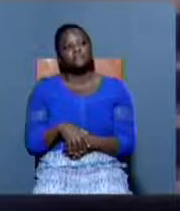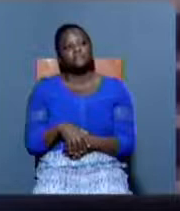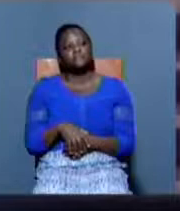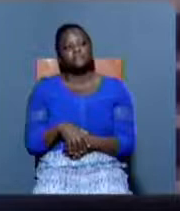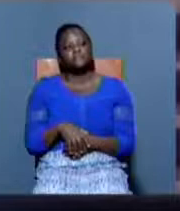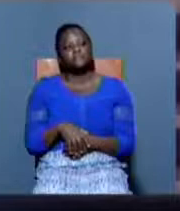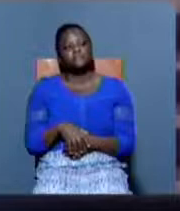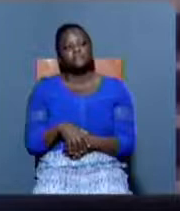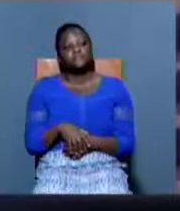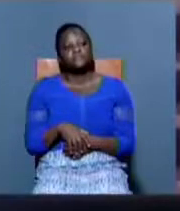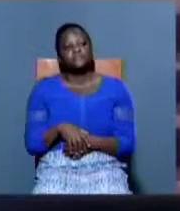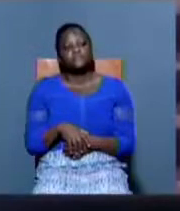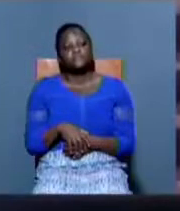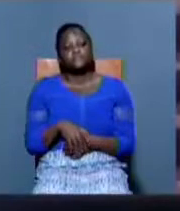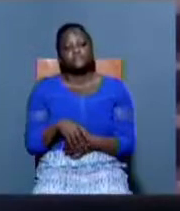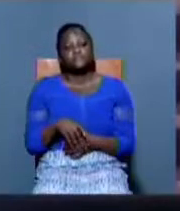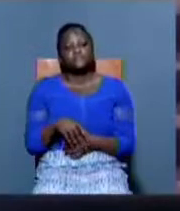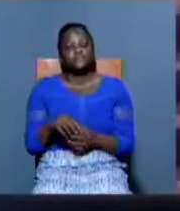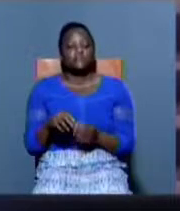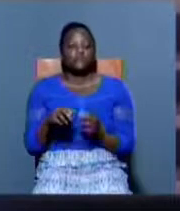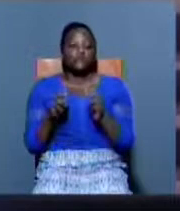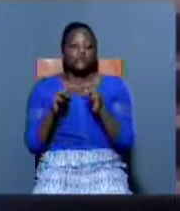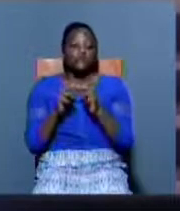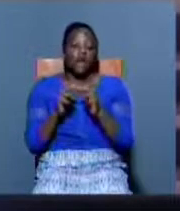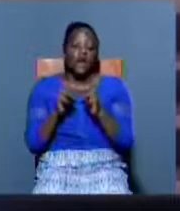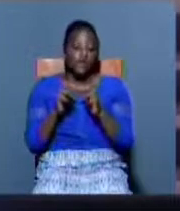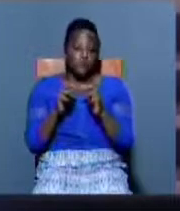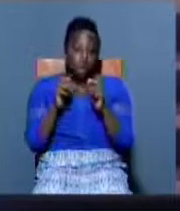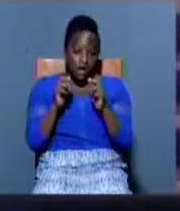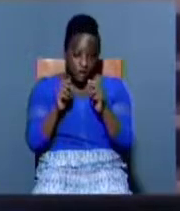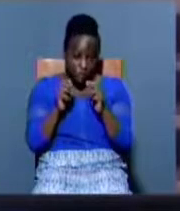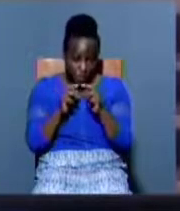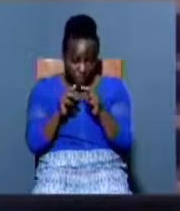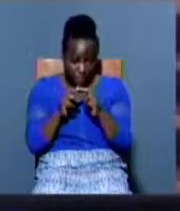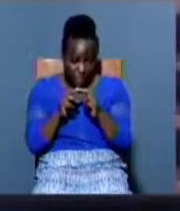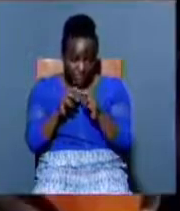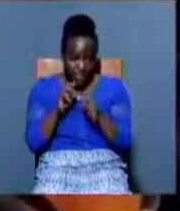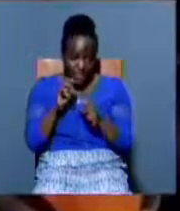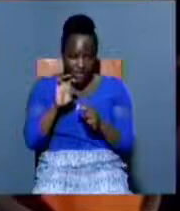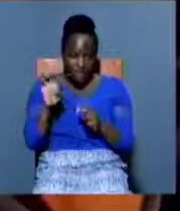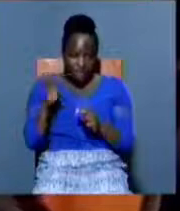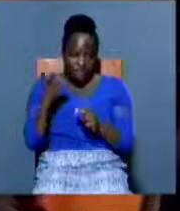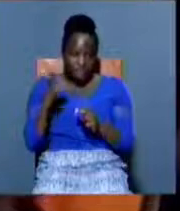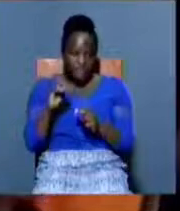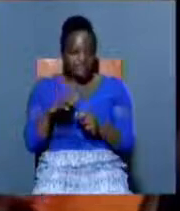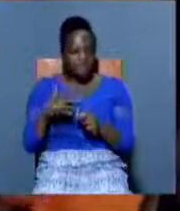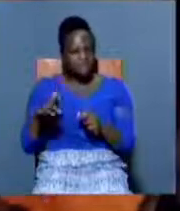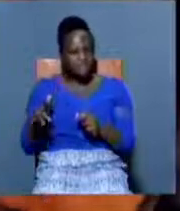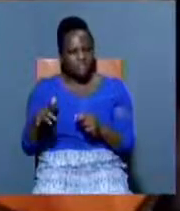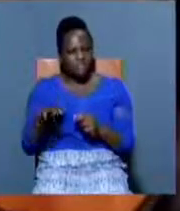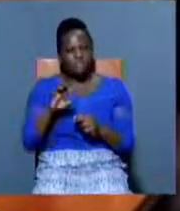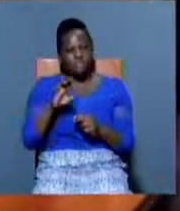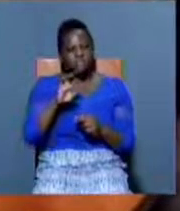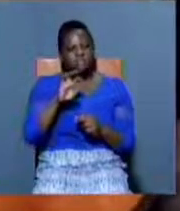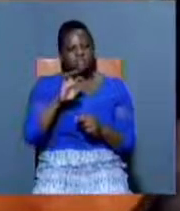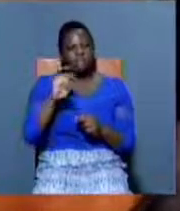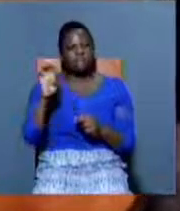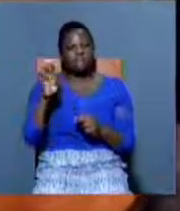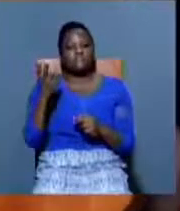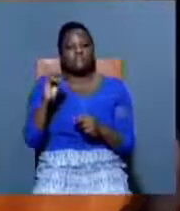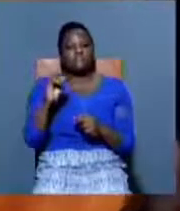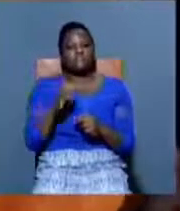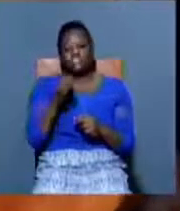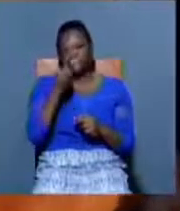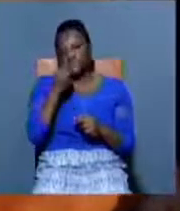Mama anaanza, umeme 1,050, maji 1,030, Hapa nyumbani chakula 300,000 mume wangu